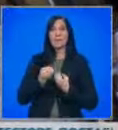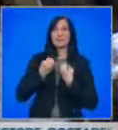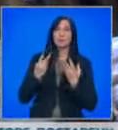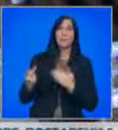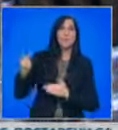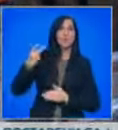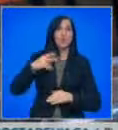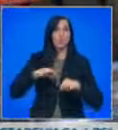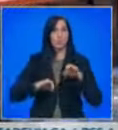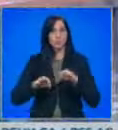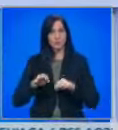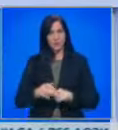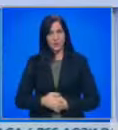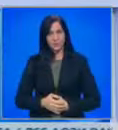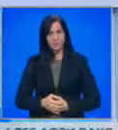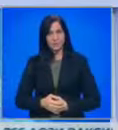гласуване.